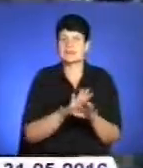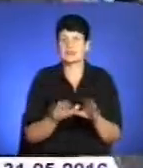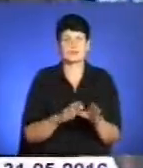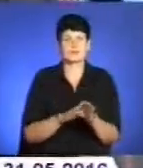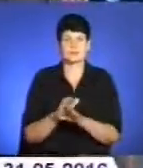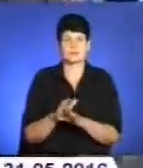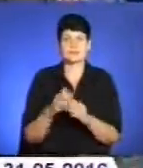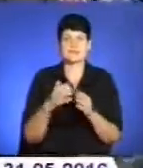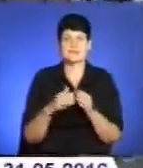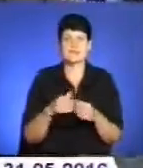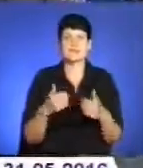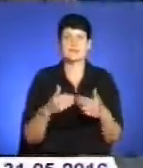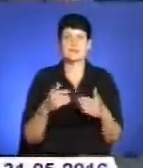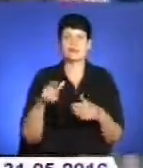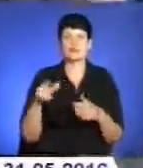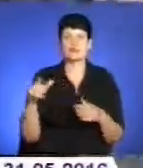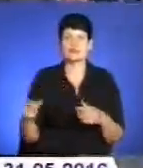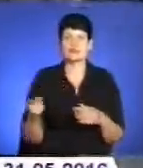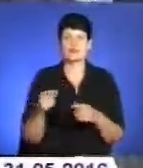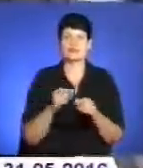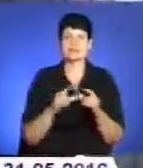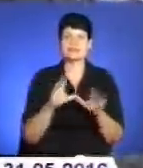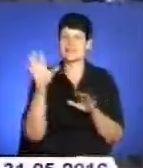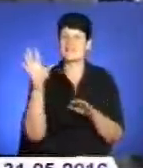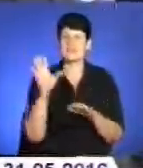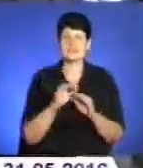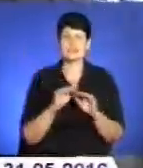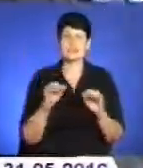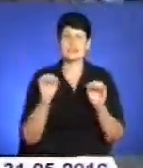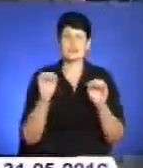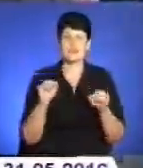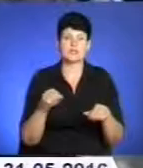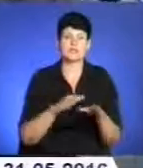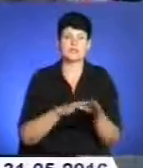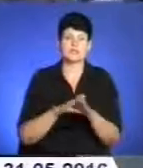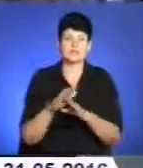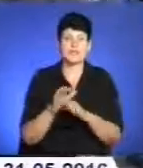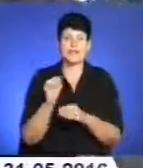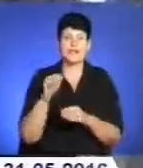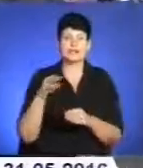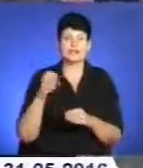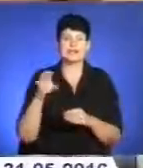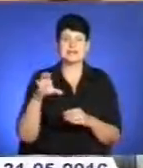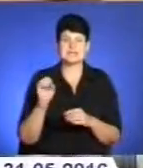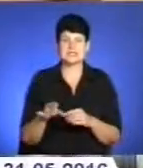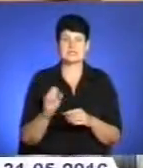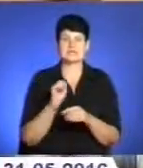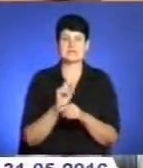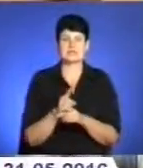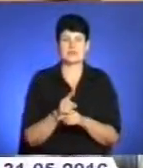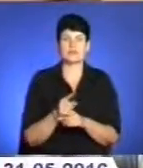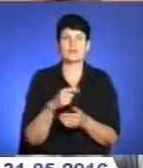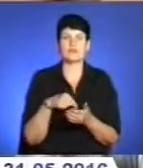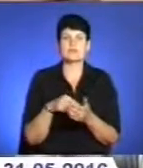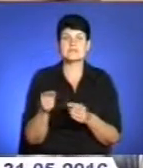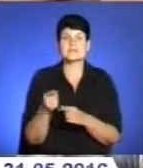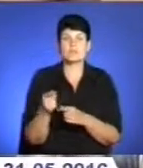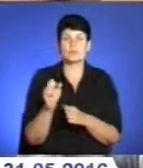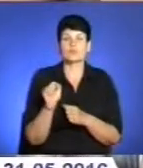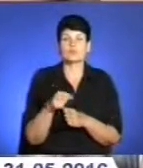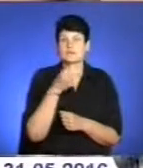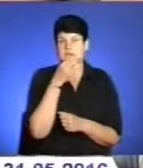вийшло, завдання були складними, дійсно складними, особливо відкрита форма, де було розв'язування задач, і велика кількість